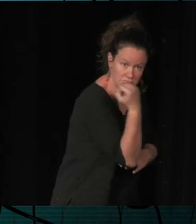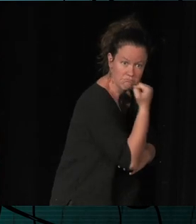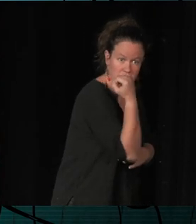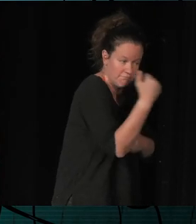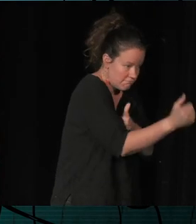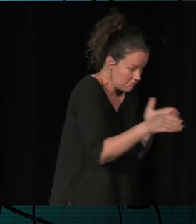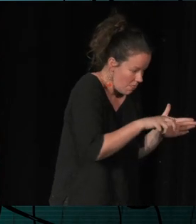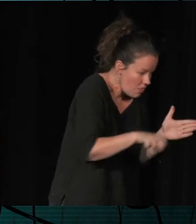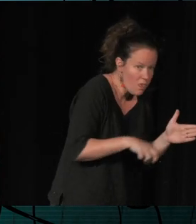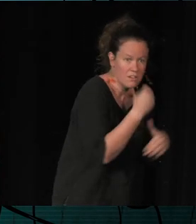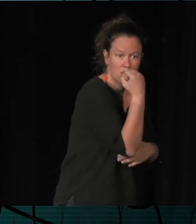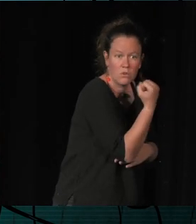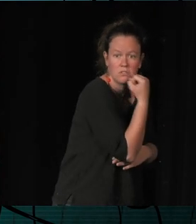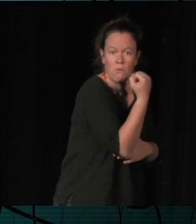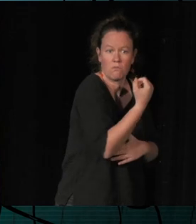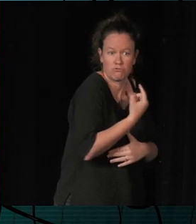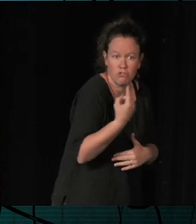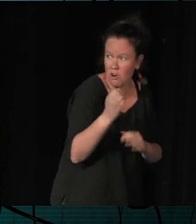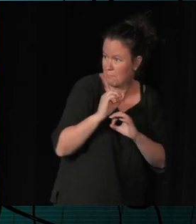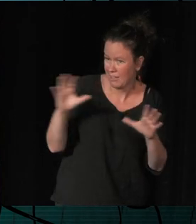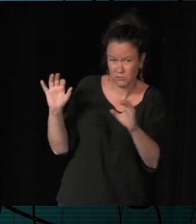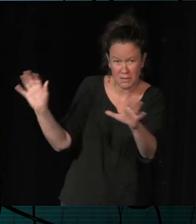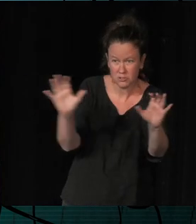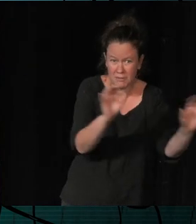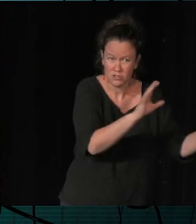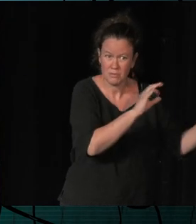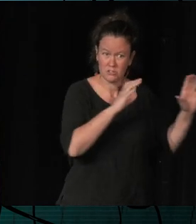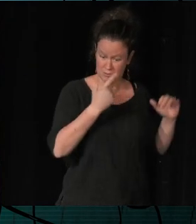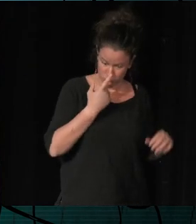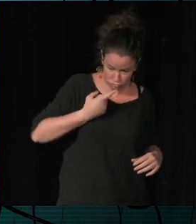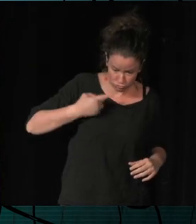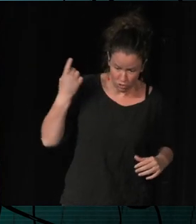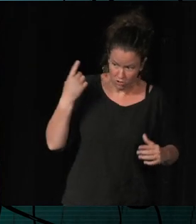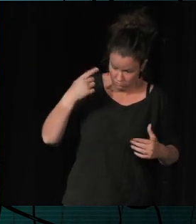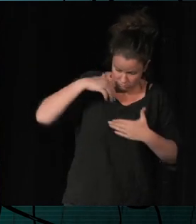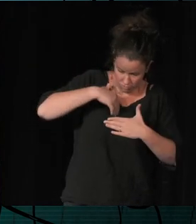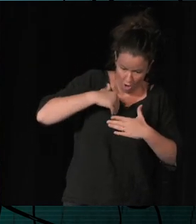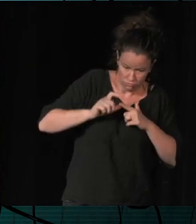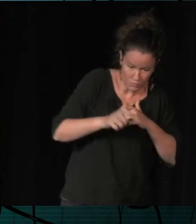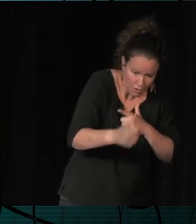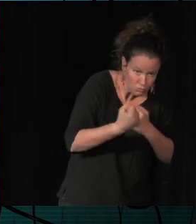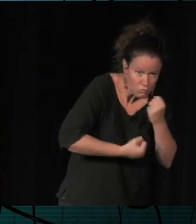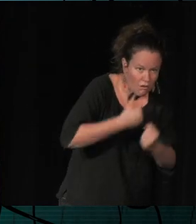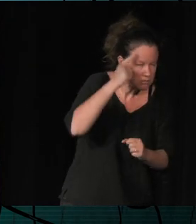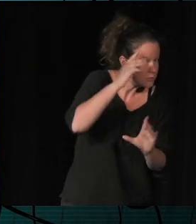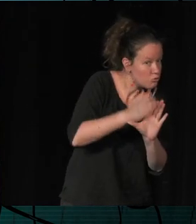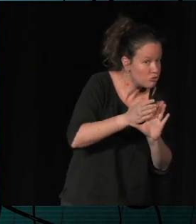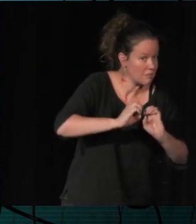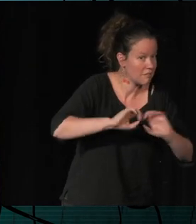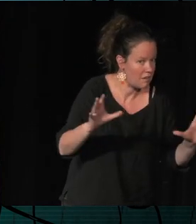donc comme le peuvent ressentir les astronautes, quand bien même ils sont, dans un immense espace quelque part,